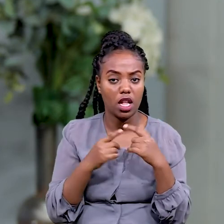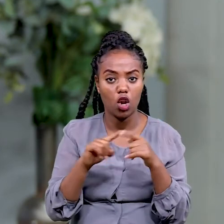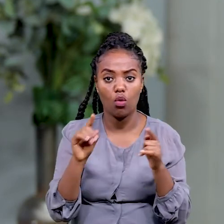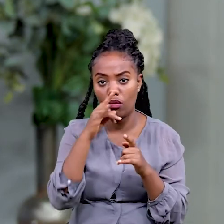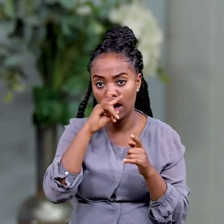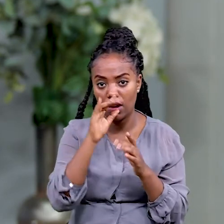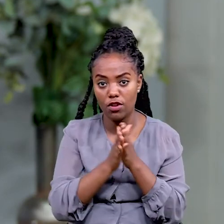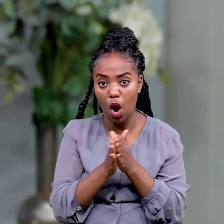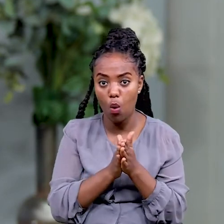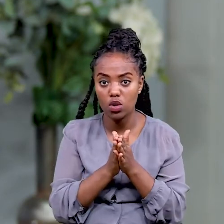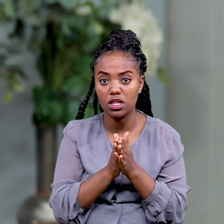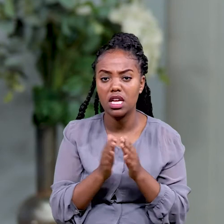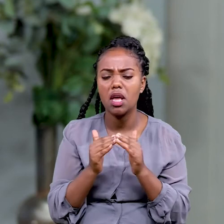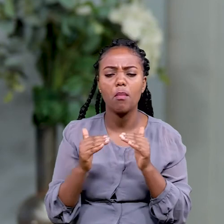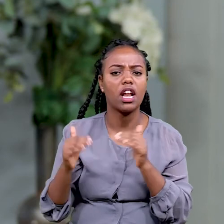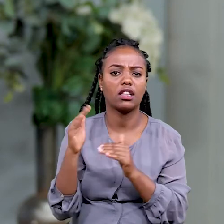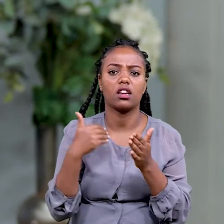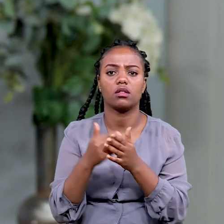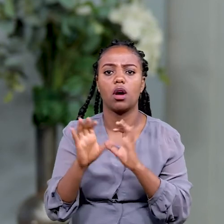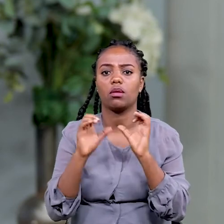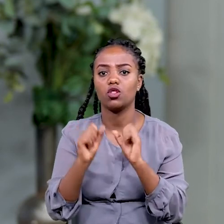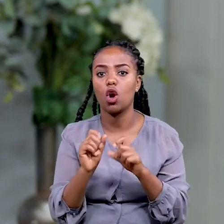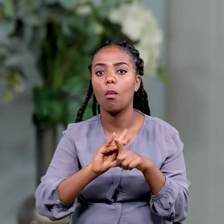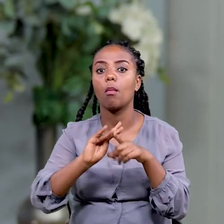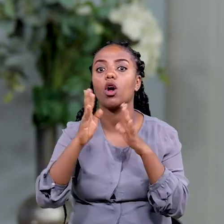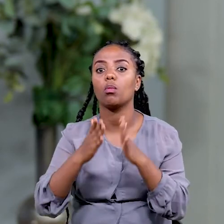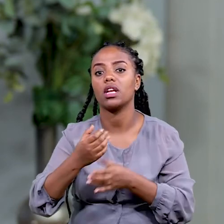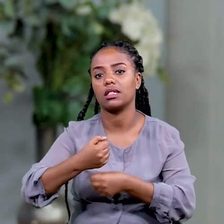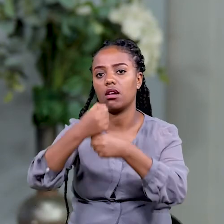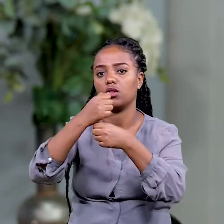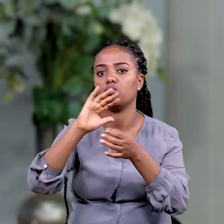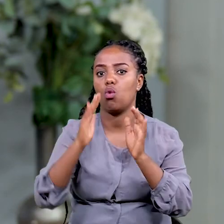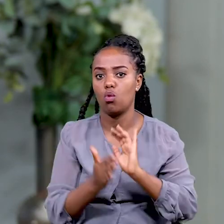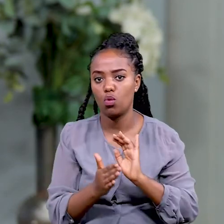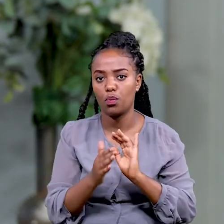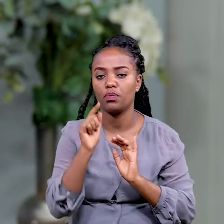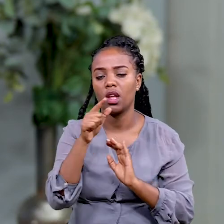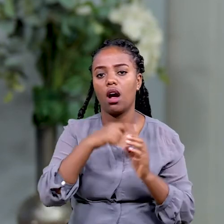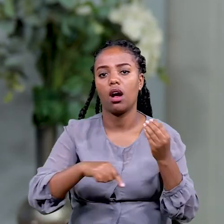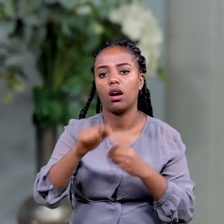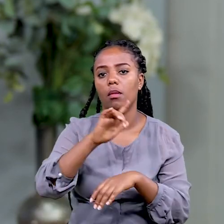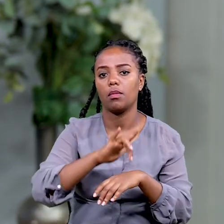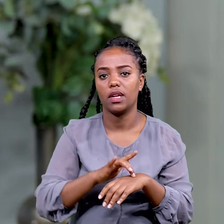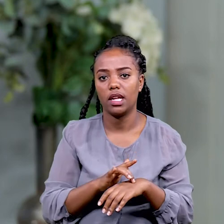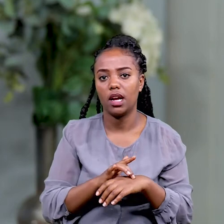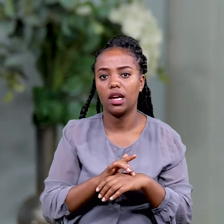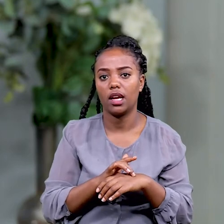ልዩ ፍላጎትን የበለጠ አድሬስ ማድረግ የሚቻለው በባለሙያ ስታገዙ በመሆኑ እዛ አካባቢ